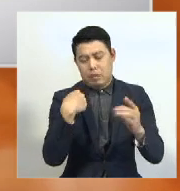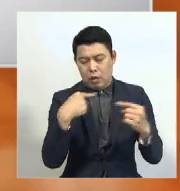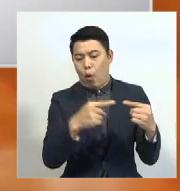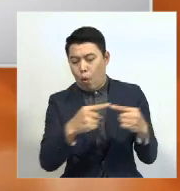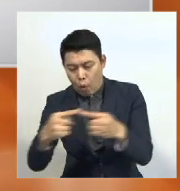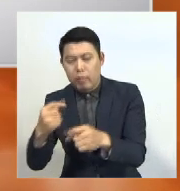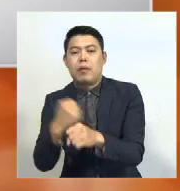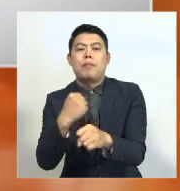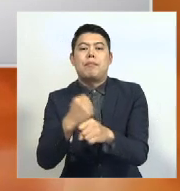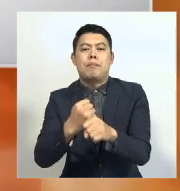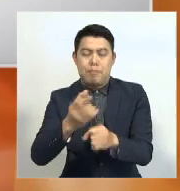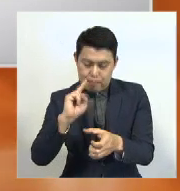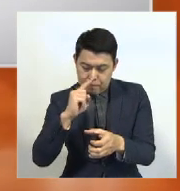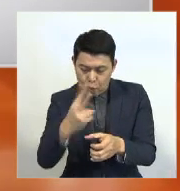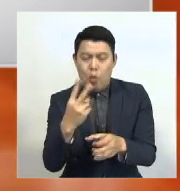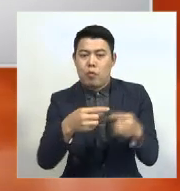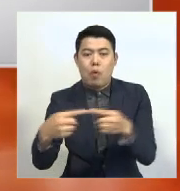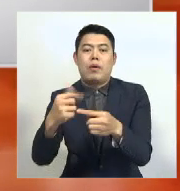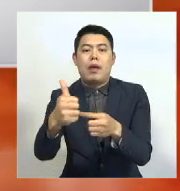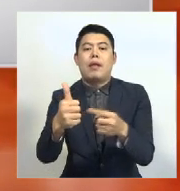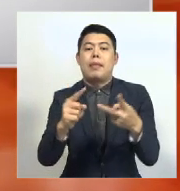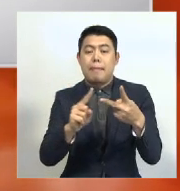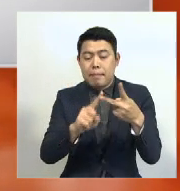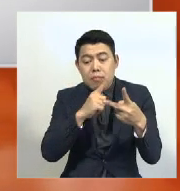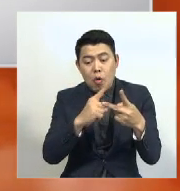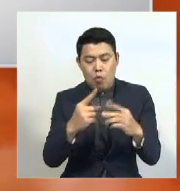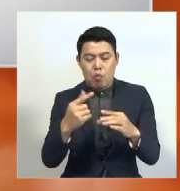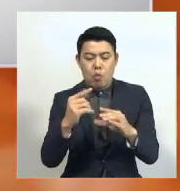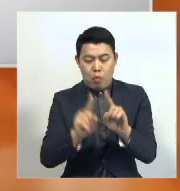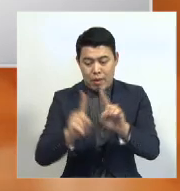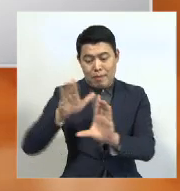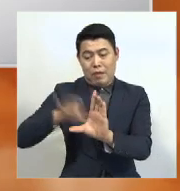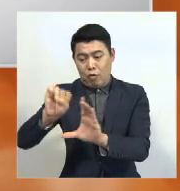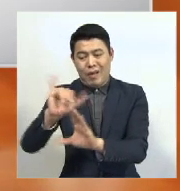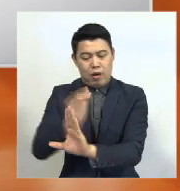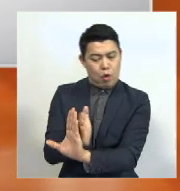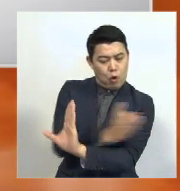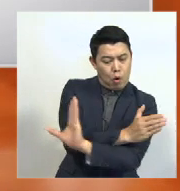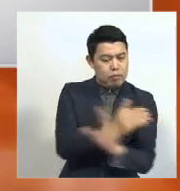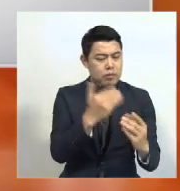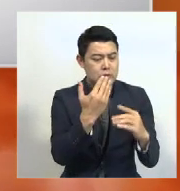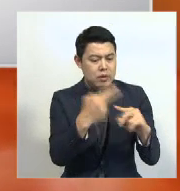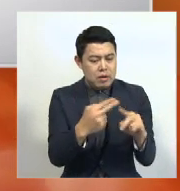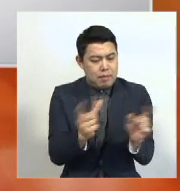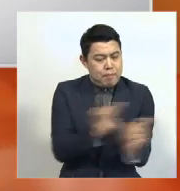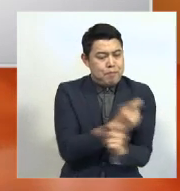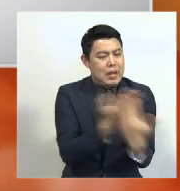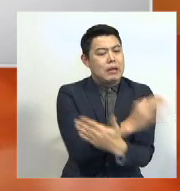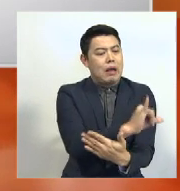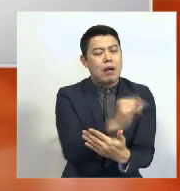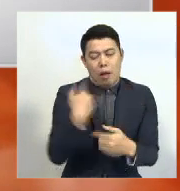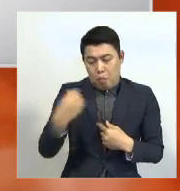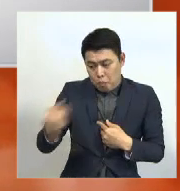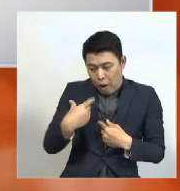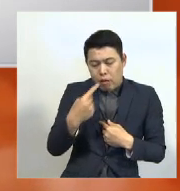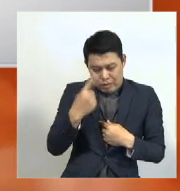ามารถจะกลับมาดำเนินการใหม่ได้อีกครั้งอีกทั้งก็ไม่ได้โอนหุ้นก่อนวันสมัครส.ส.แบบบัญชีรายชื่อตามที่นายธนา